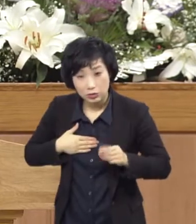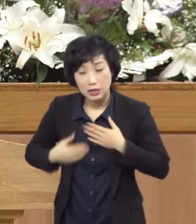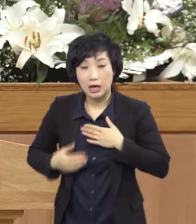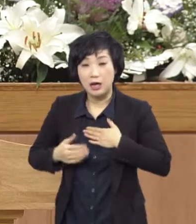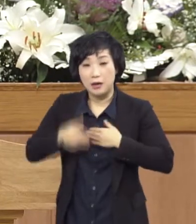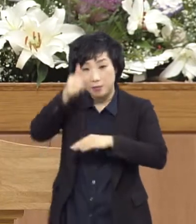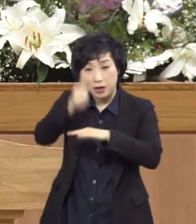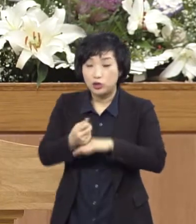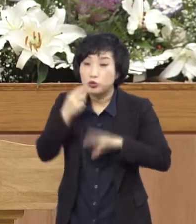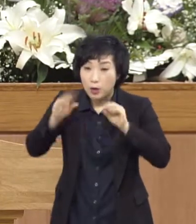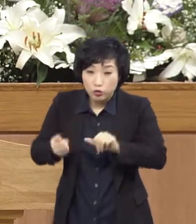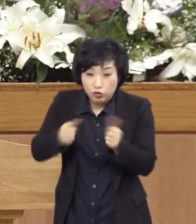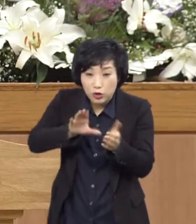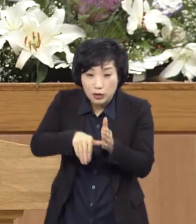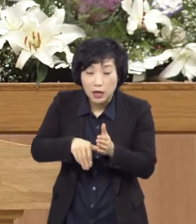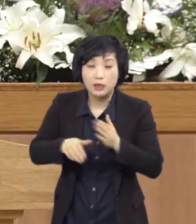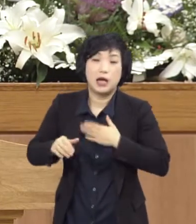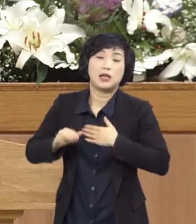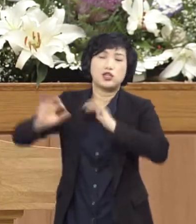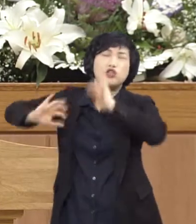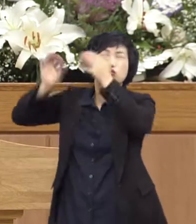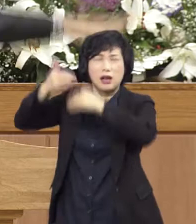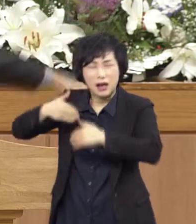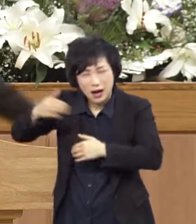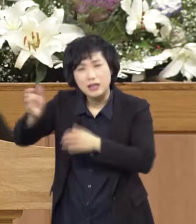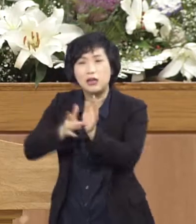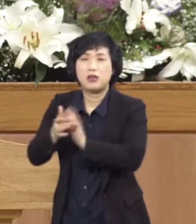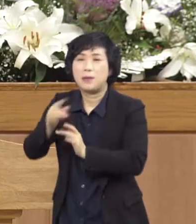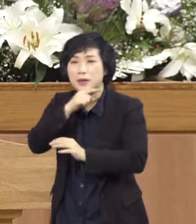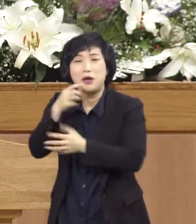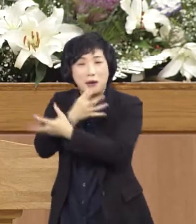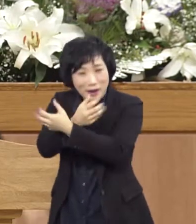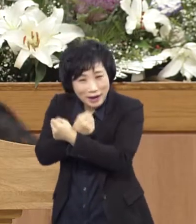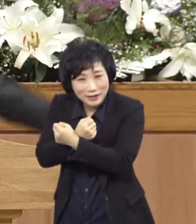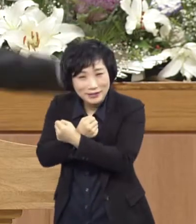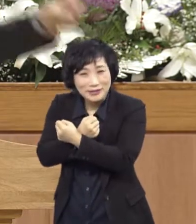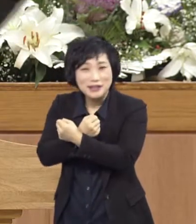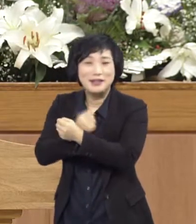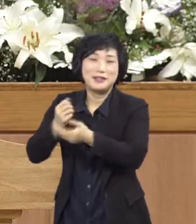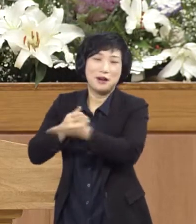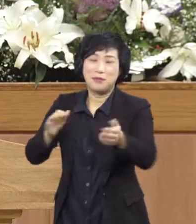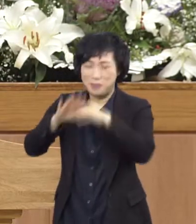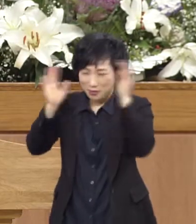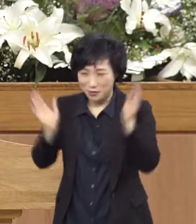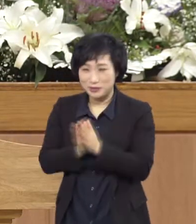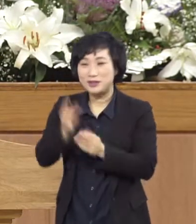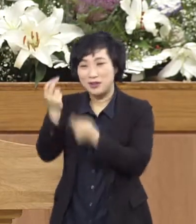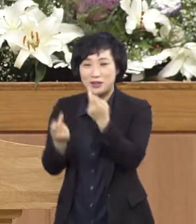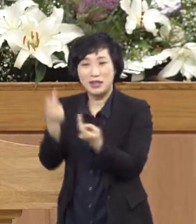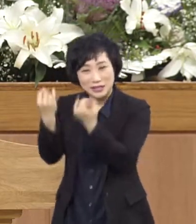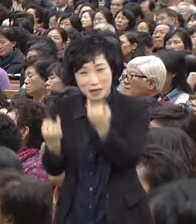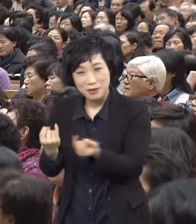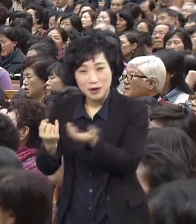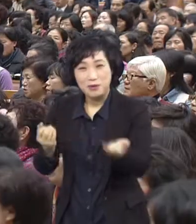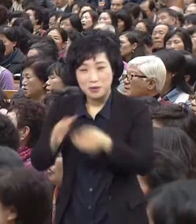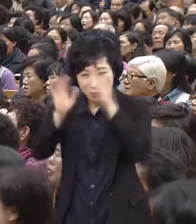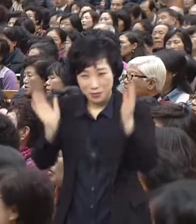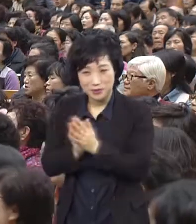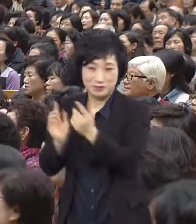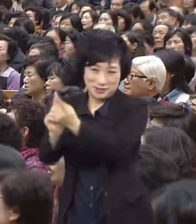끝나는 그날 천국에서 피로 맺은 형제가 다 함께 만나는 축복의 날이 되기를 주님 이름으로